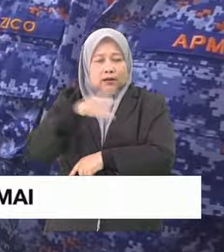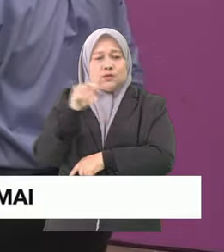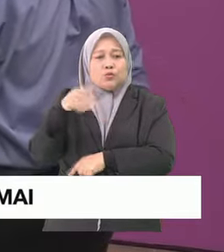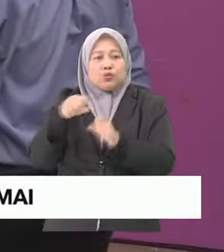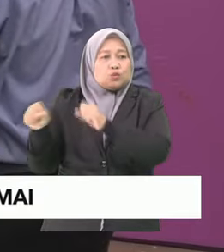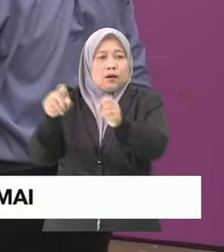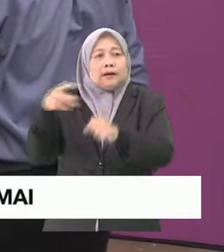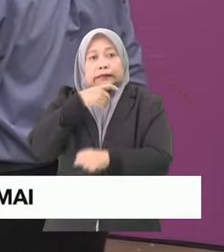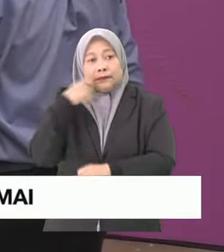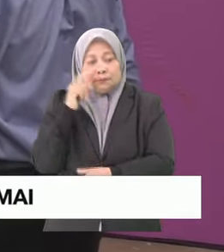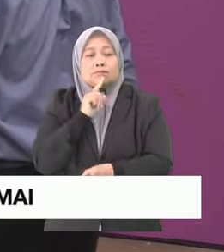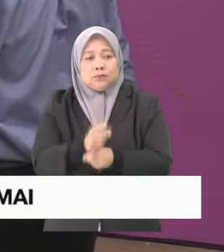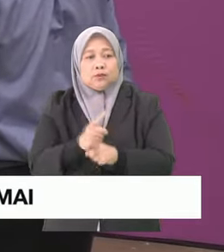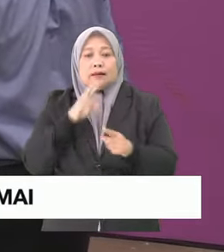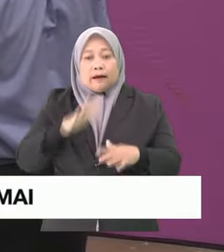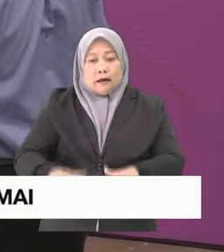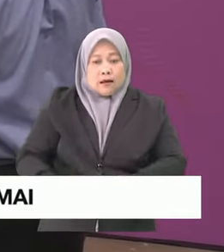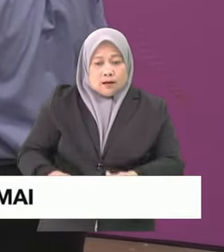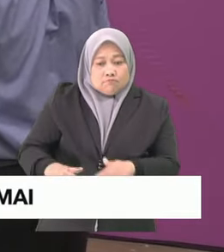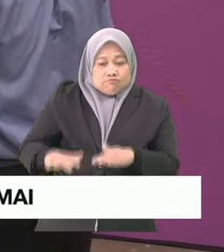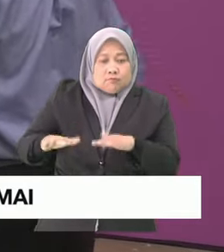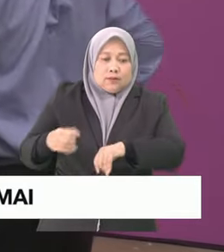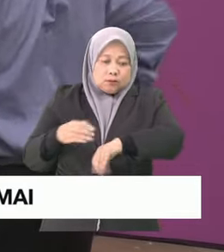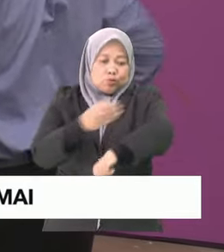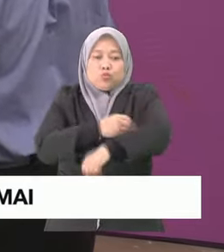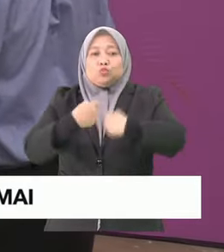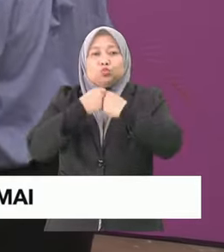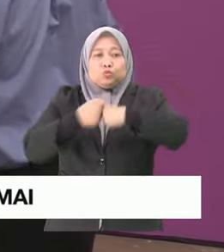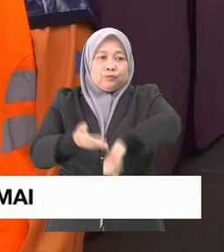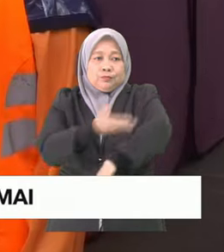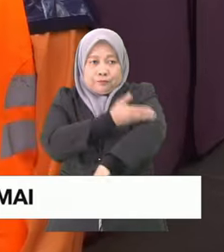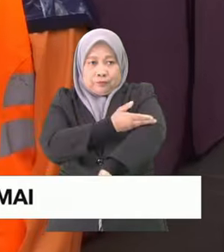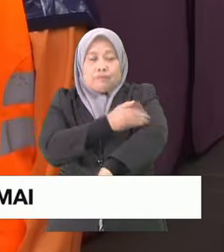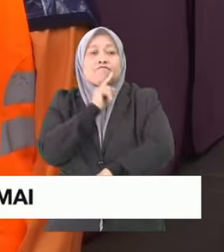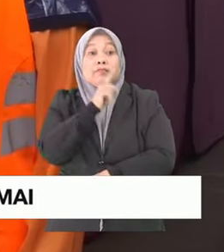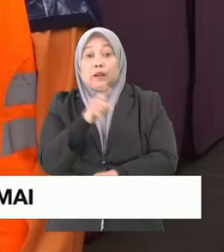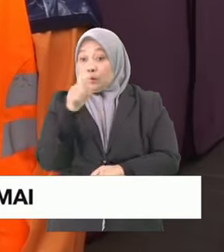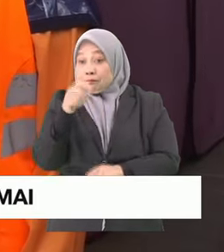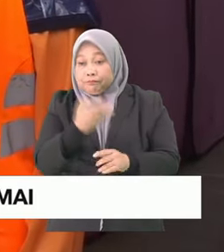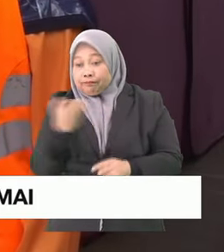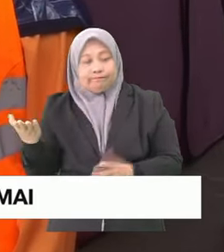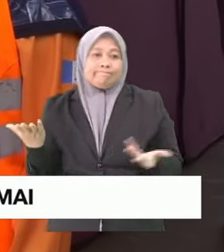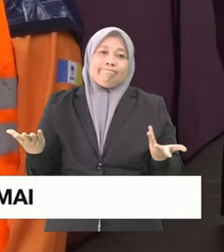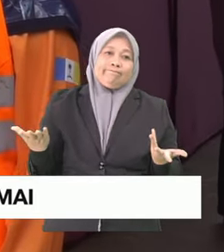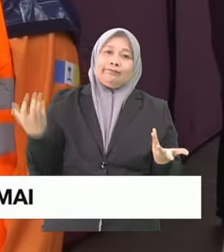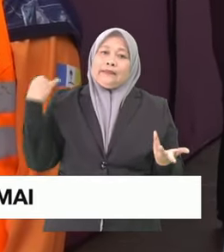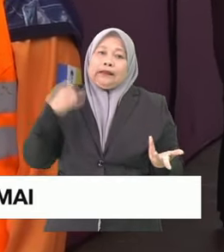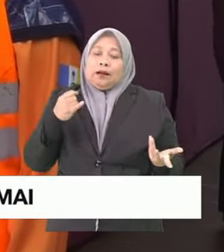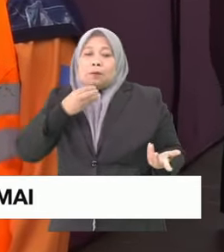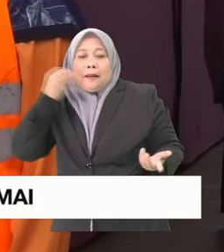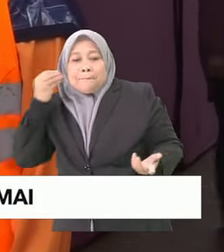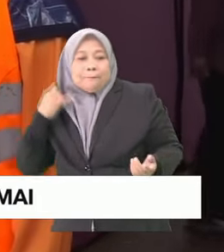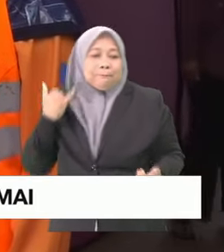ni air masih diparas lutut. Jadi keperluan di rumah tu tak boleh balik